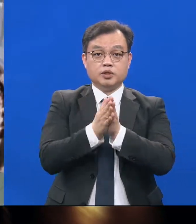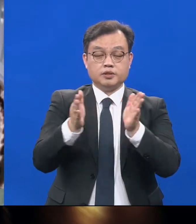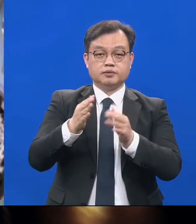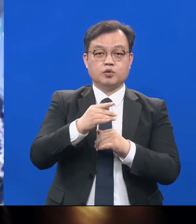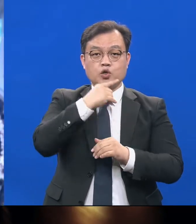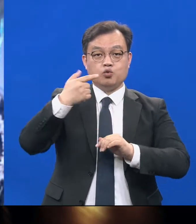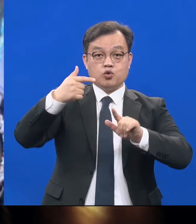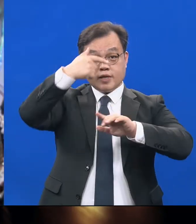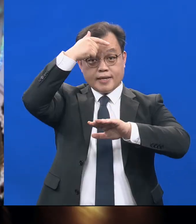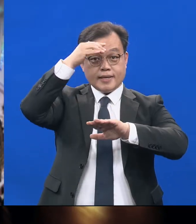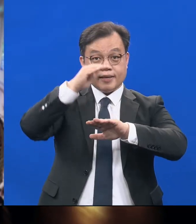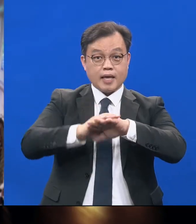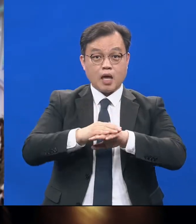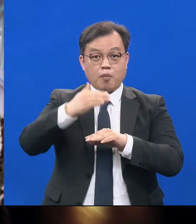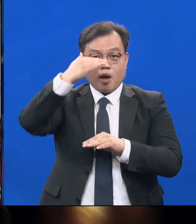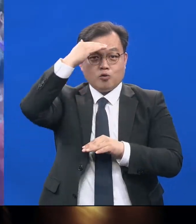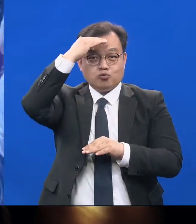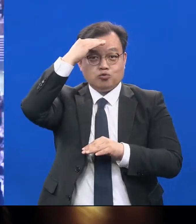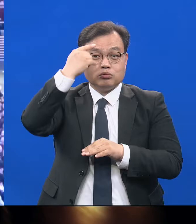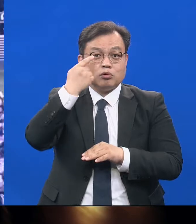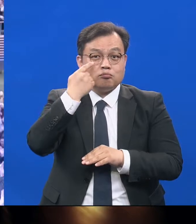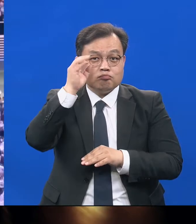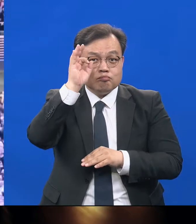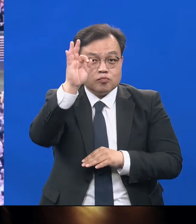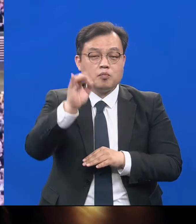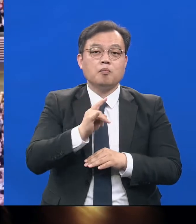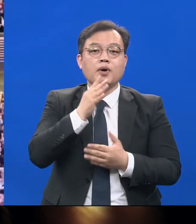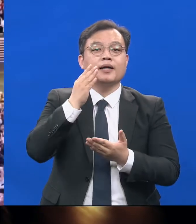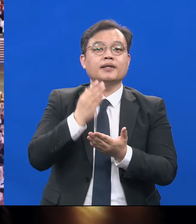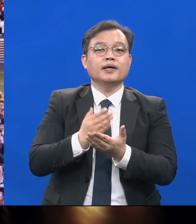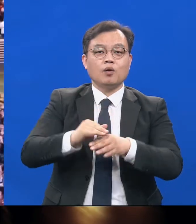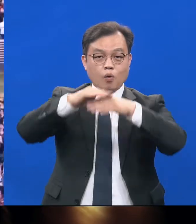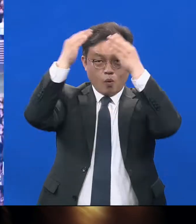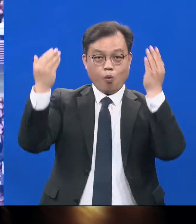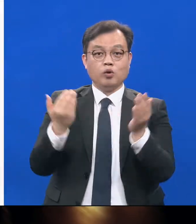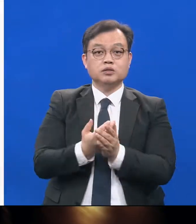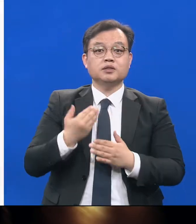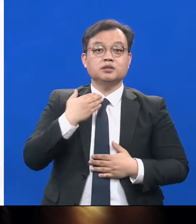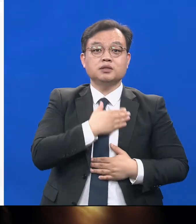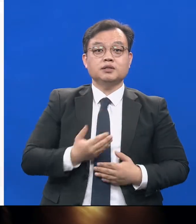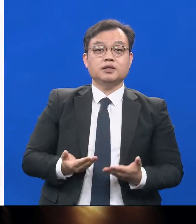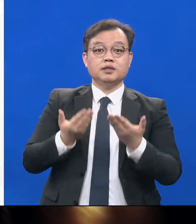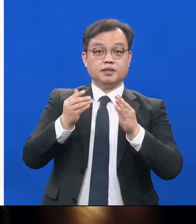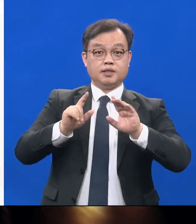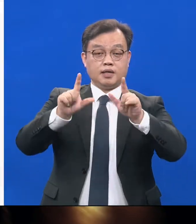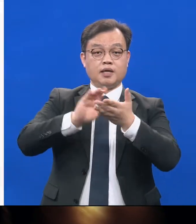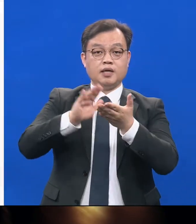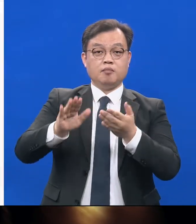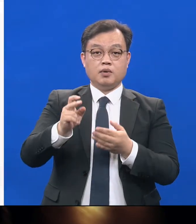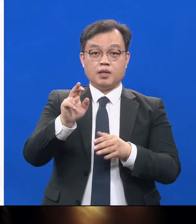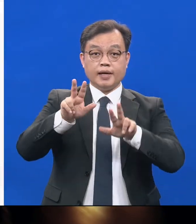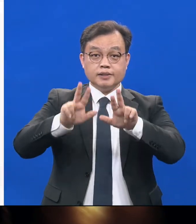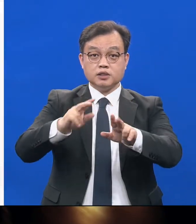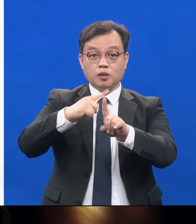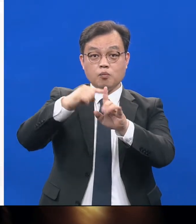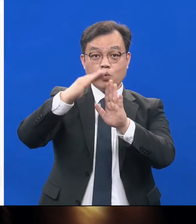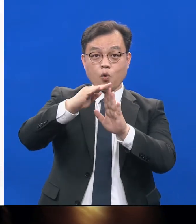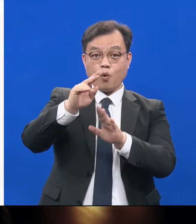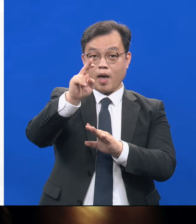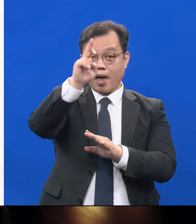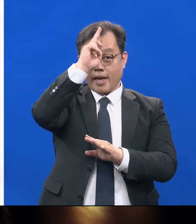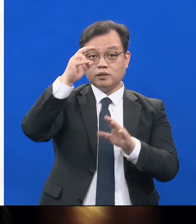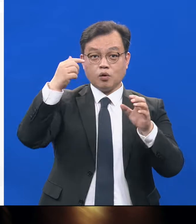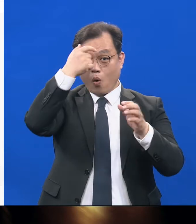예배는 관람이나 시청하는 것이 아니고 온전히 드리는 예배라고 그랬어요. 정오기도회는 남들이 볼 땐 적은 일이라고